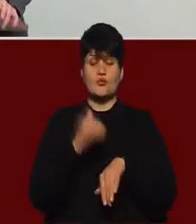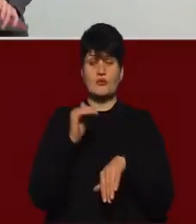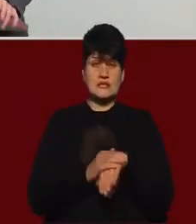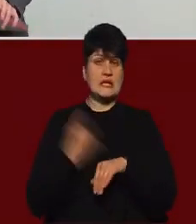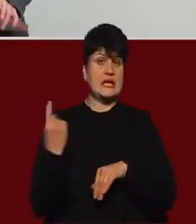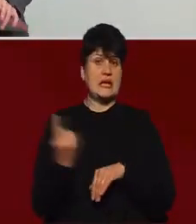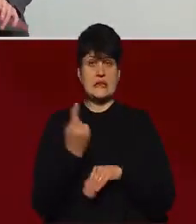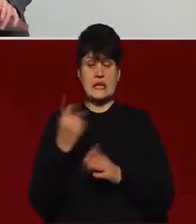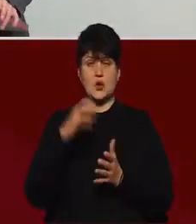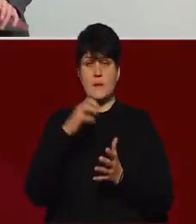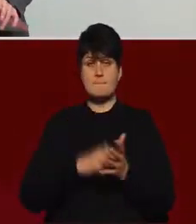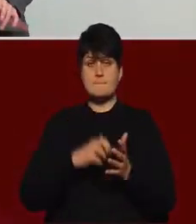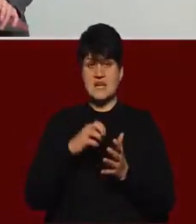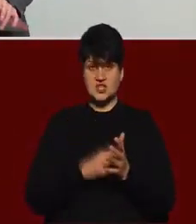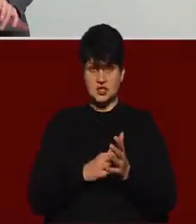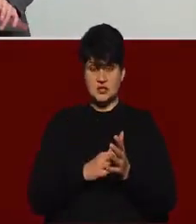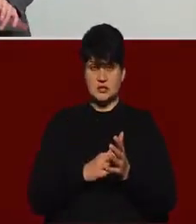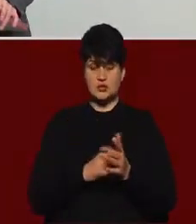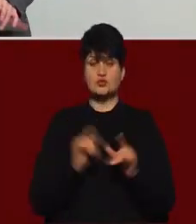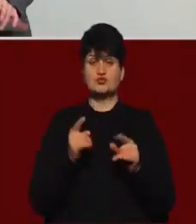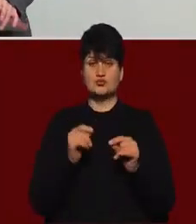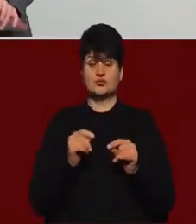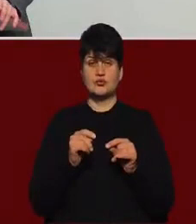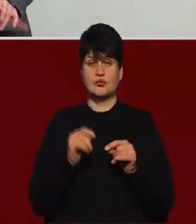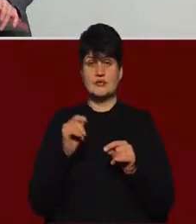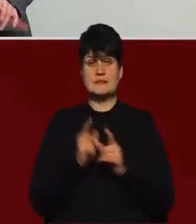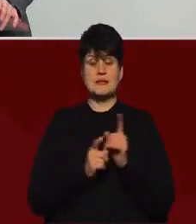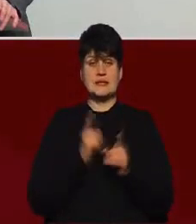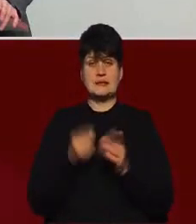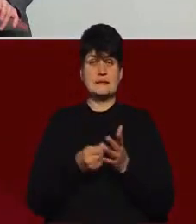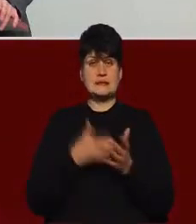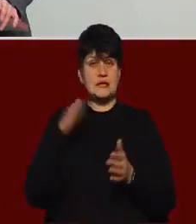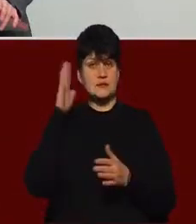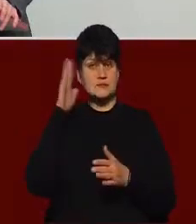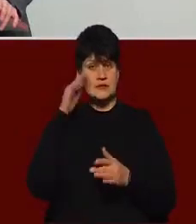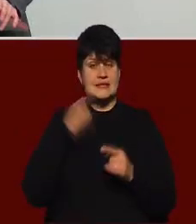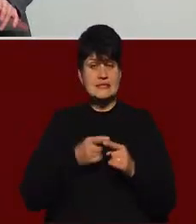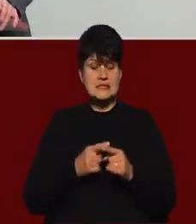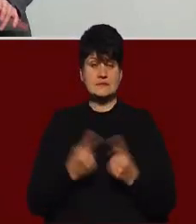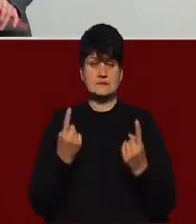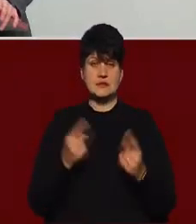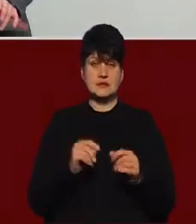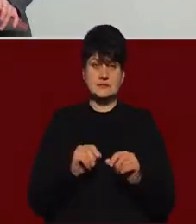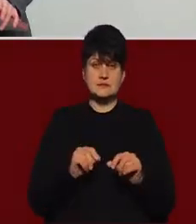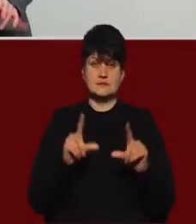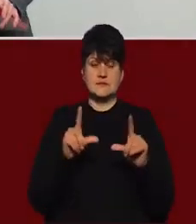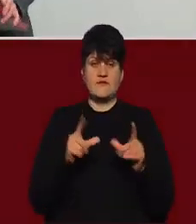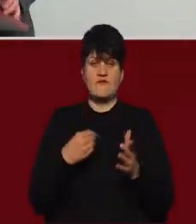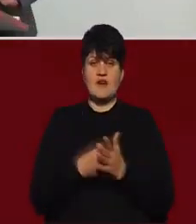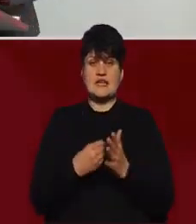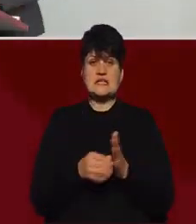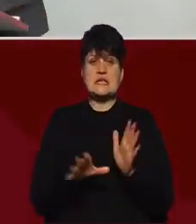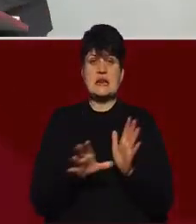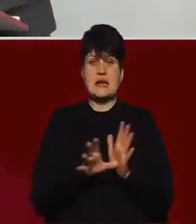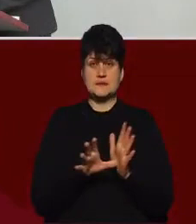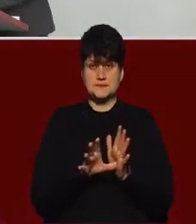чому змінилась вартість послуг водопостачання і водовідведення, це є серйозне зростання вартості електроенергії